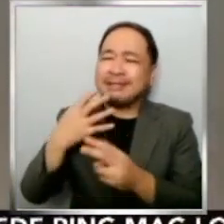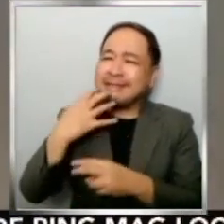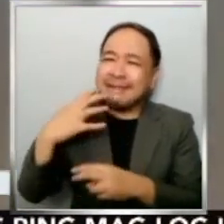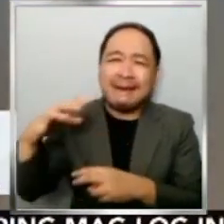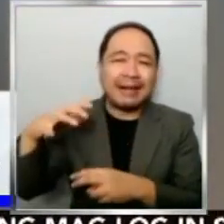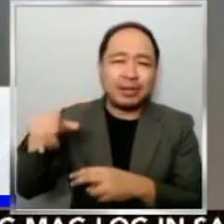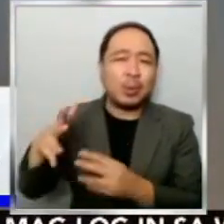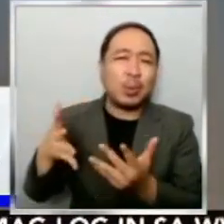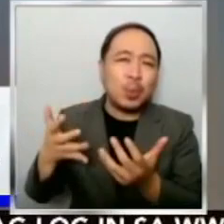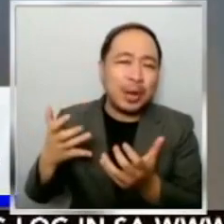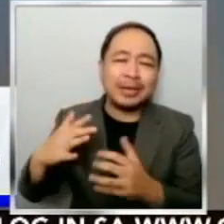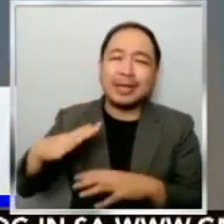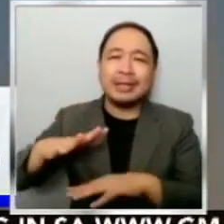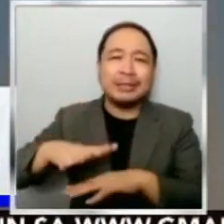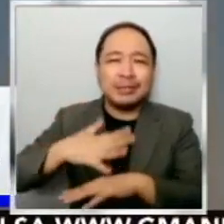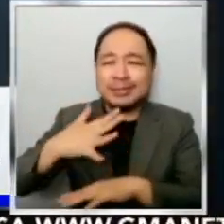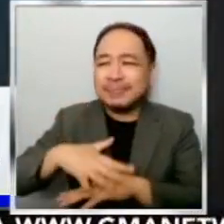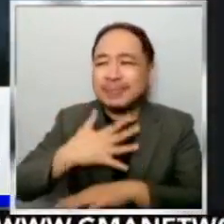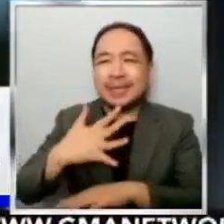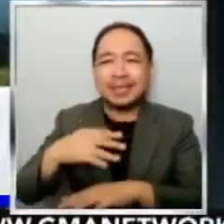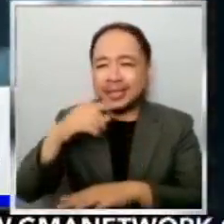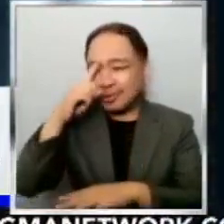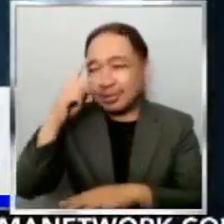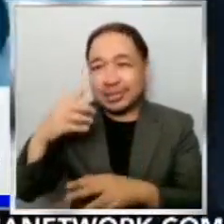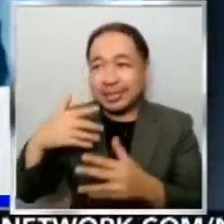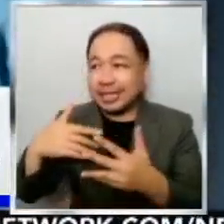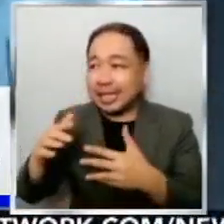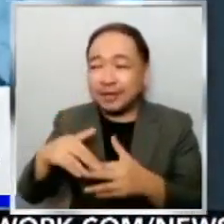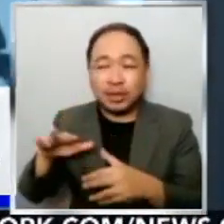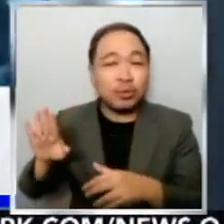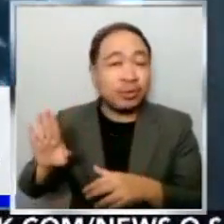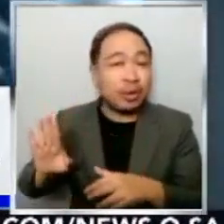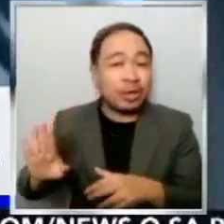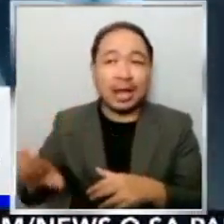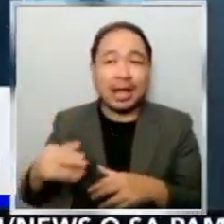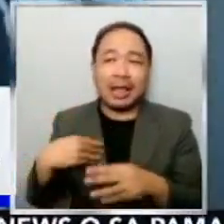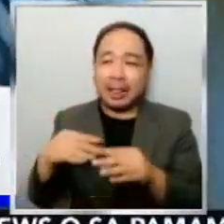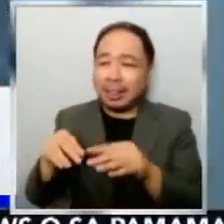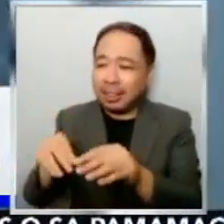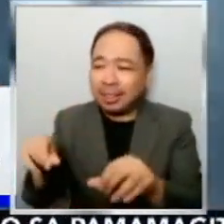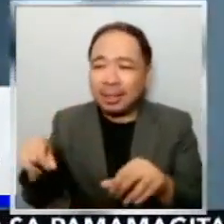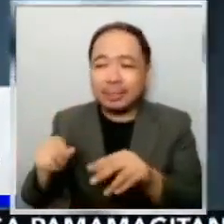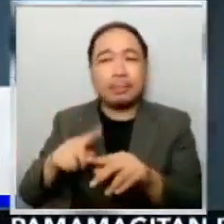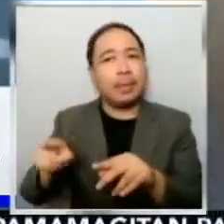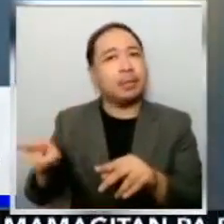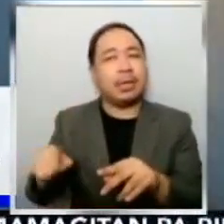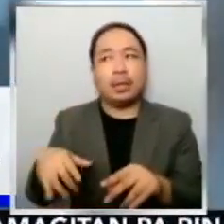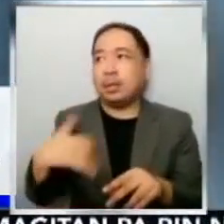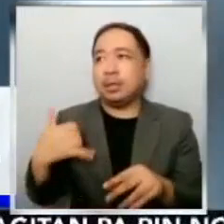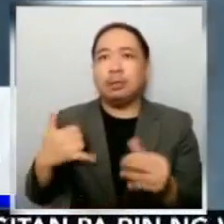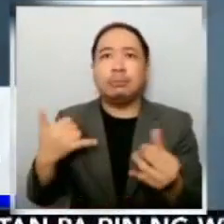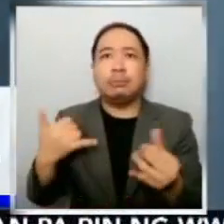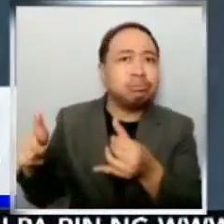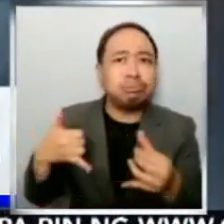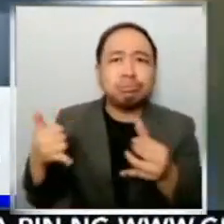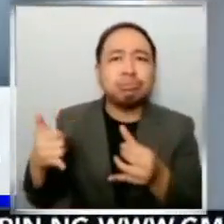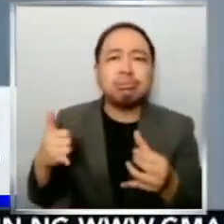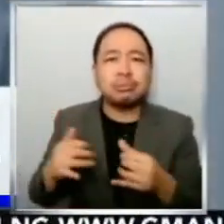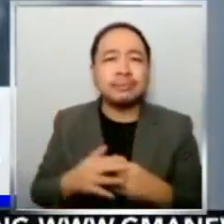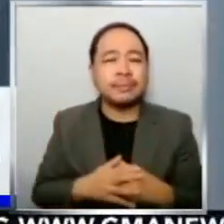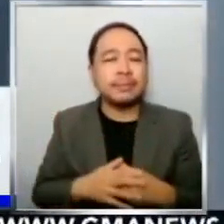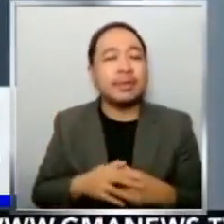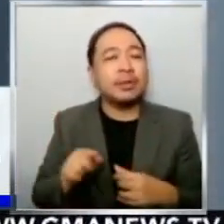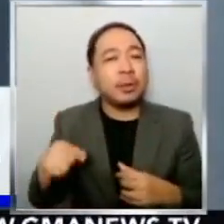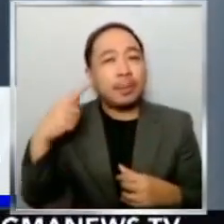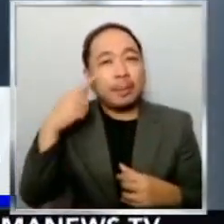may mga buhangin yung pasta niya, gusto pa rin niyang, grabe, sobrang hyper. Sobrang miss na ni Pancho si